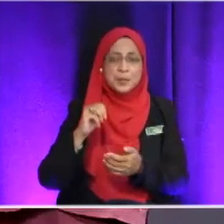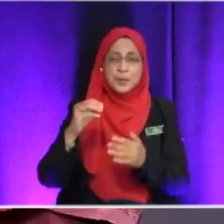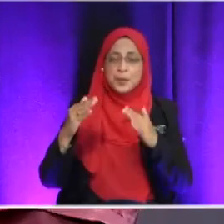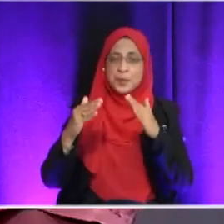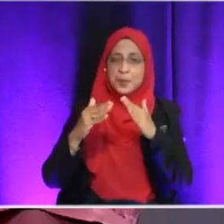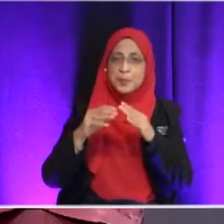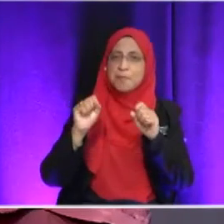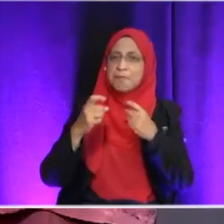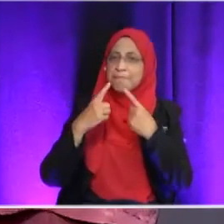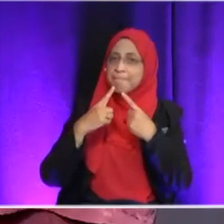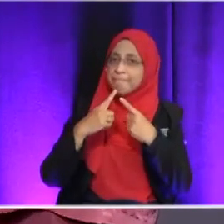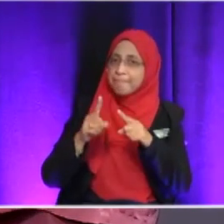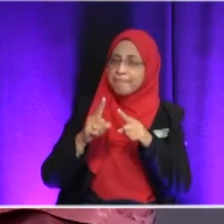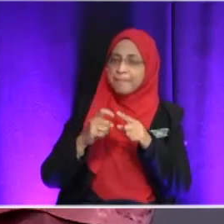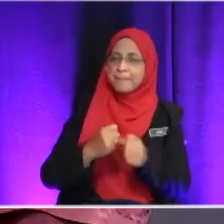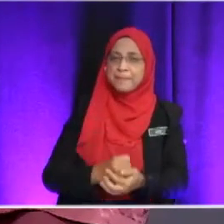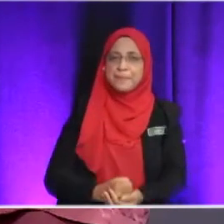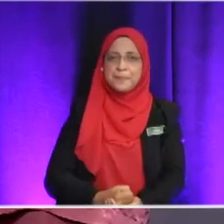Jawa ya